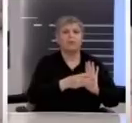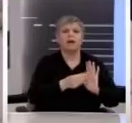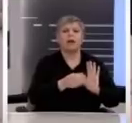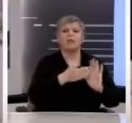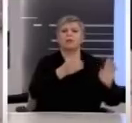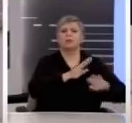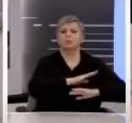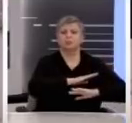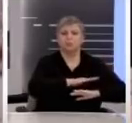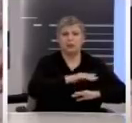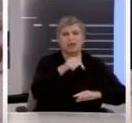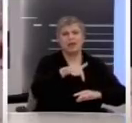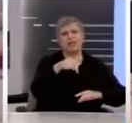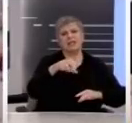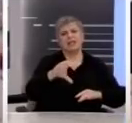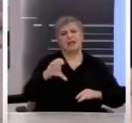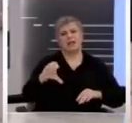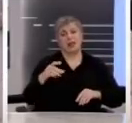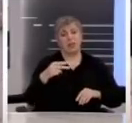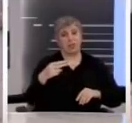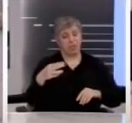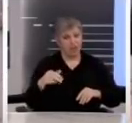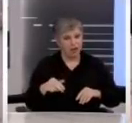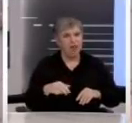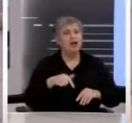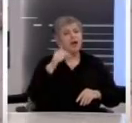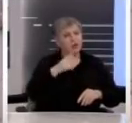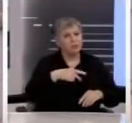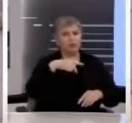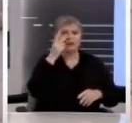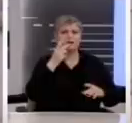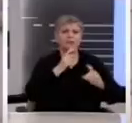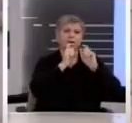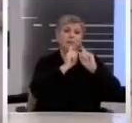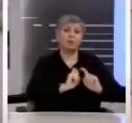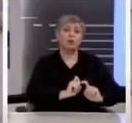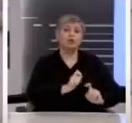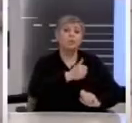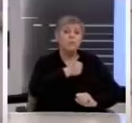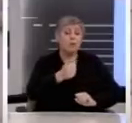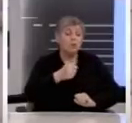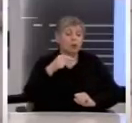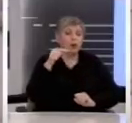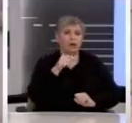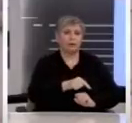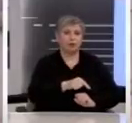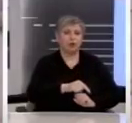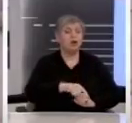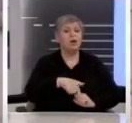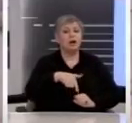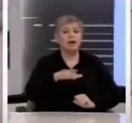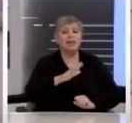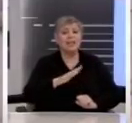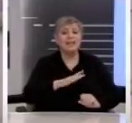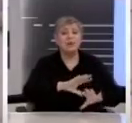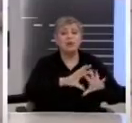εν προκειμένου το Υπουργείο Άμυνας, έχει το δικαίωμα και την υποχρέωση και μόνο αυτή, εκεί δεν είναι ο Γενικός Γραμματέας της Κυβέρνησης,